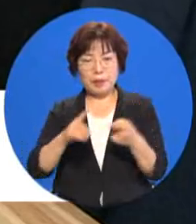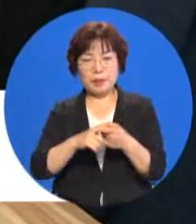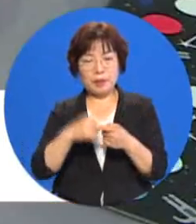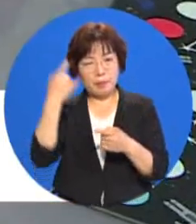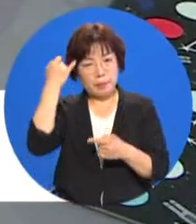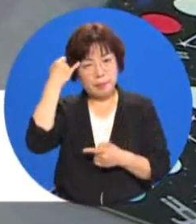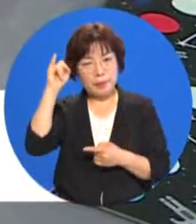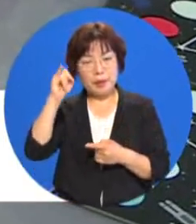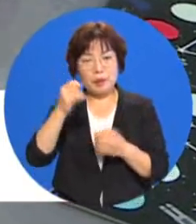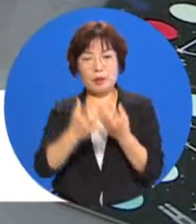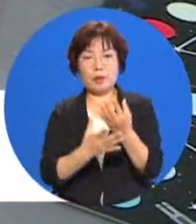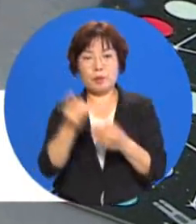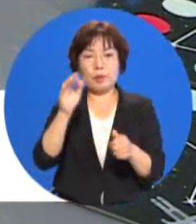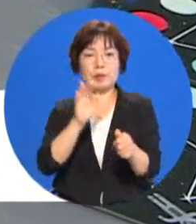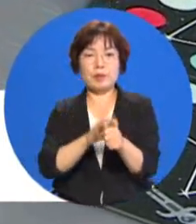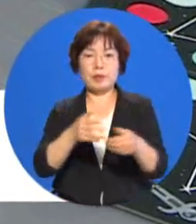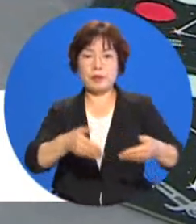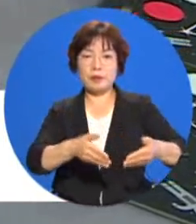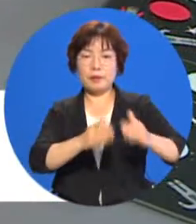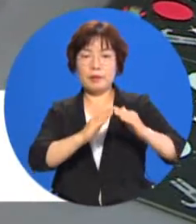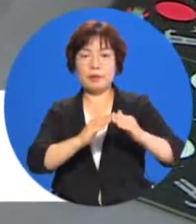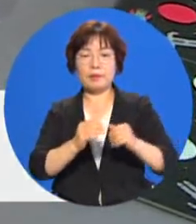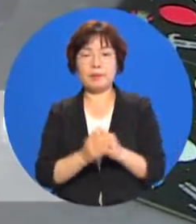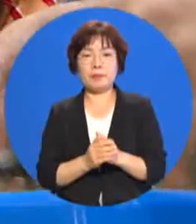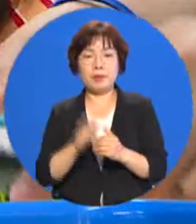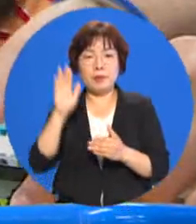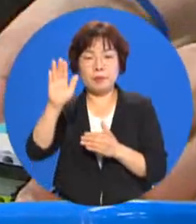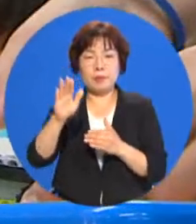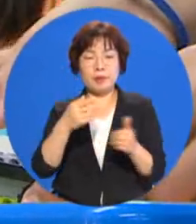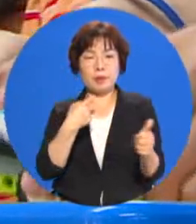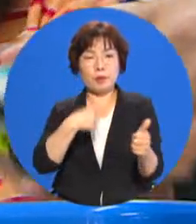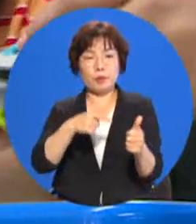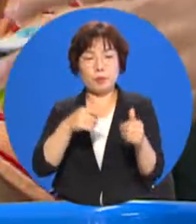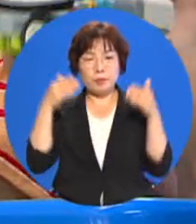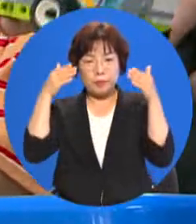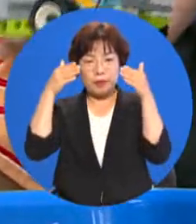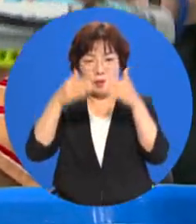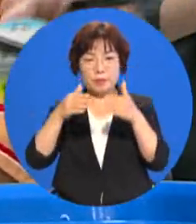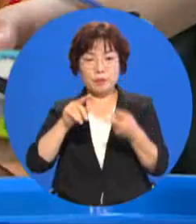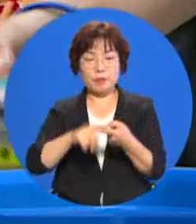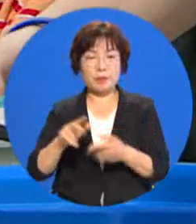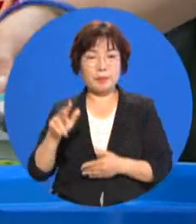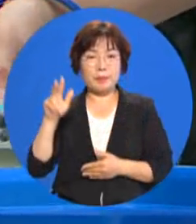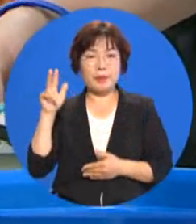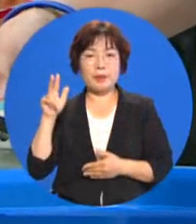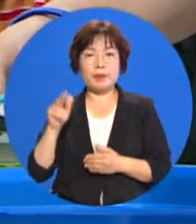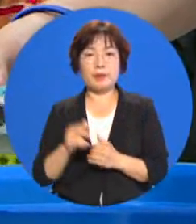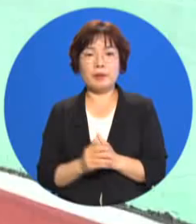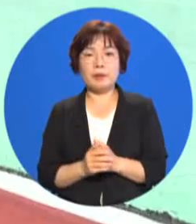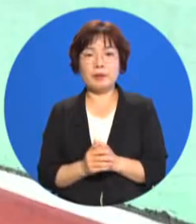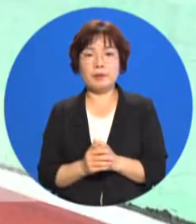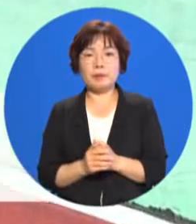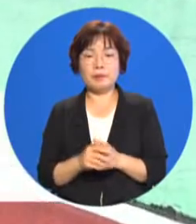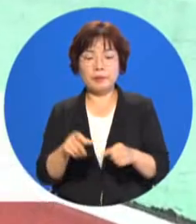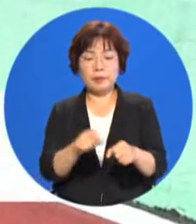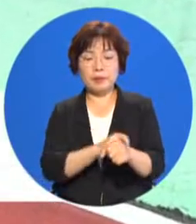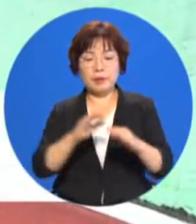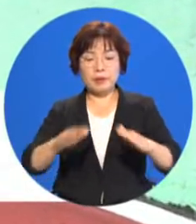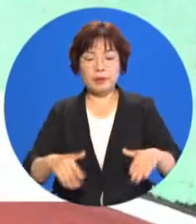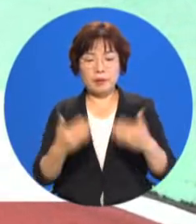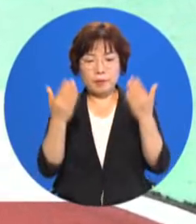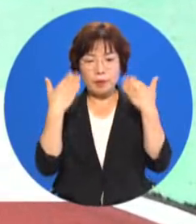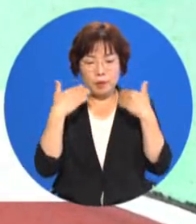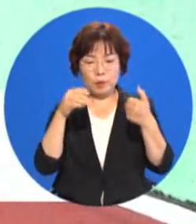창의 융합 교육 지원센터를 구축해 미래 교육에 힘쓸 것을 다짐했습니다. 특히 전남